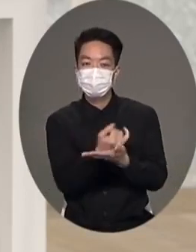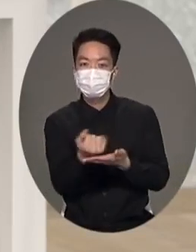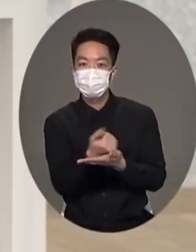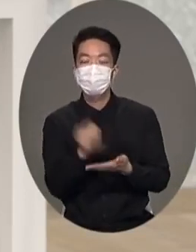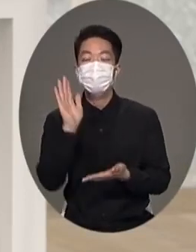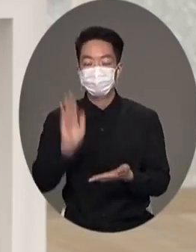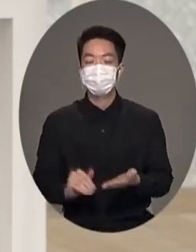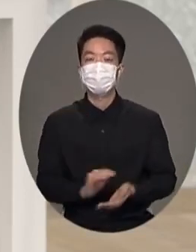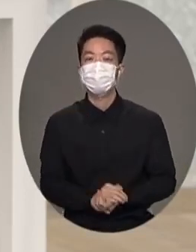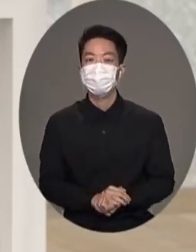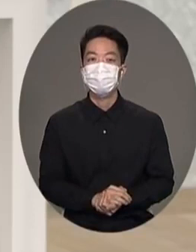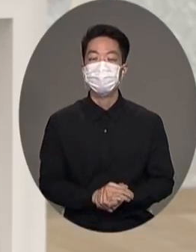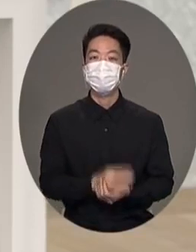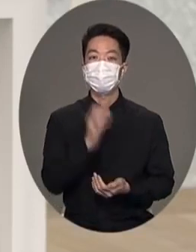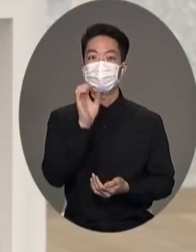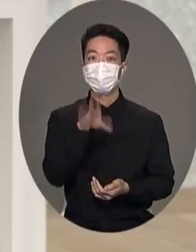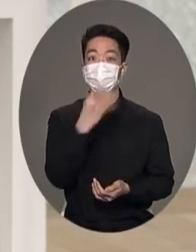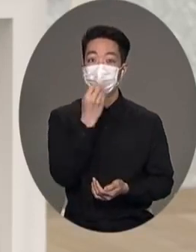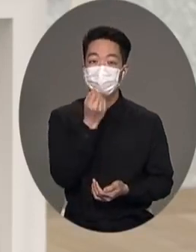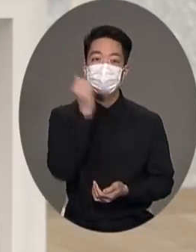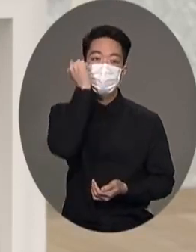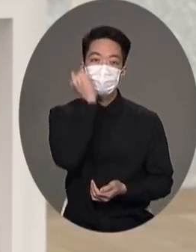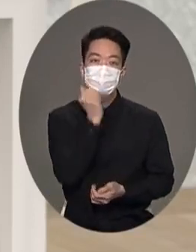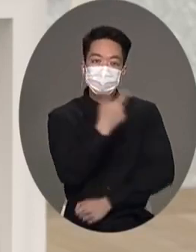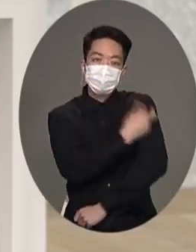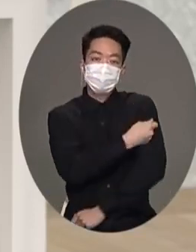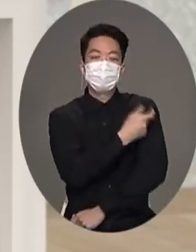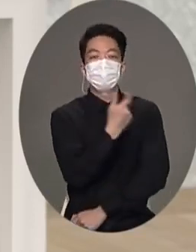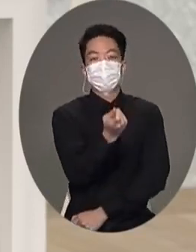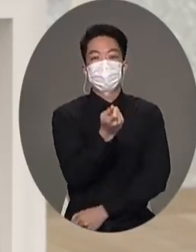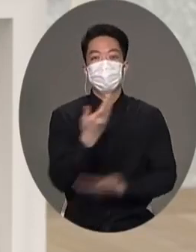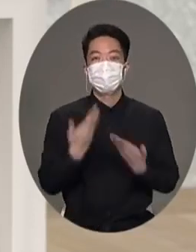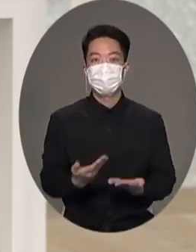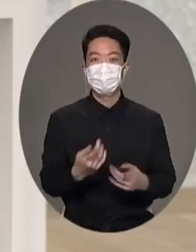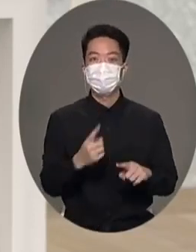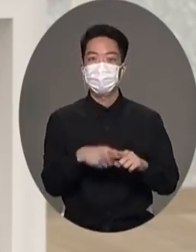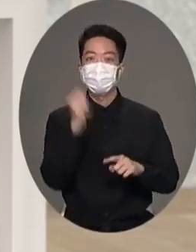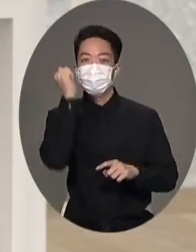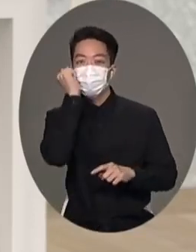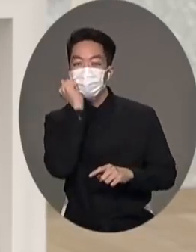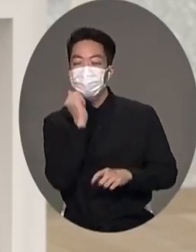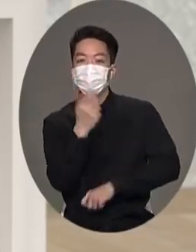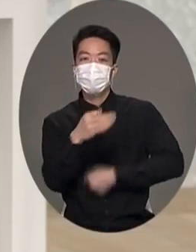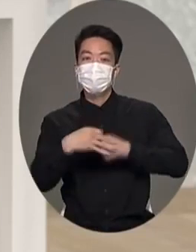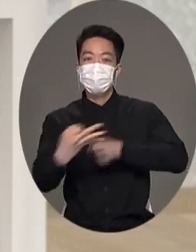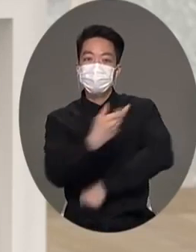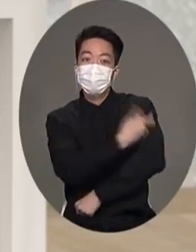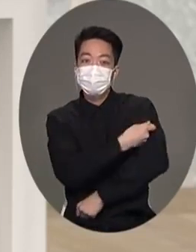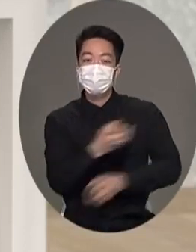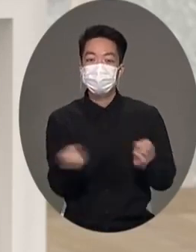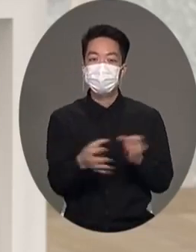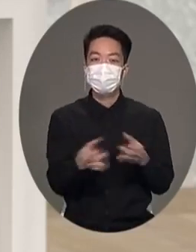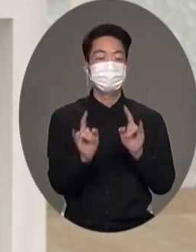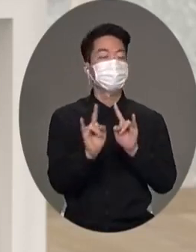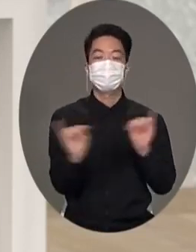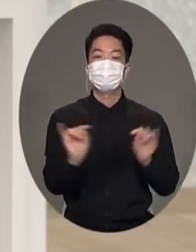疫苗的资料。他又指，本港的长者接种率低，目前并不是适合的时候讨论为长者接种